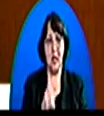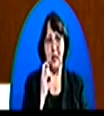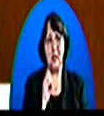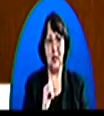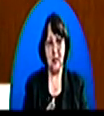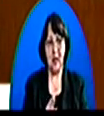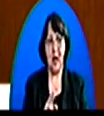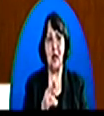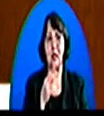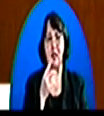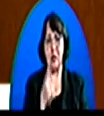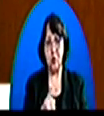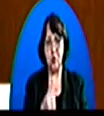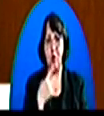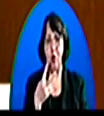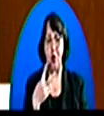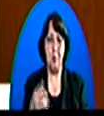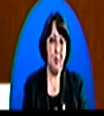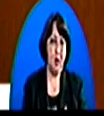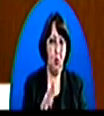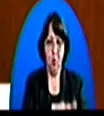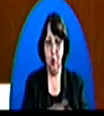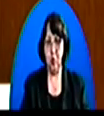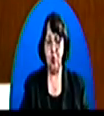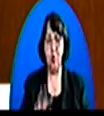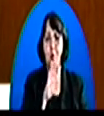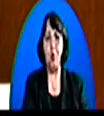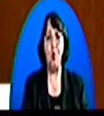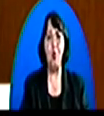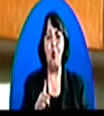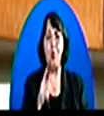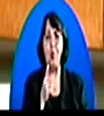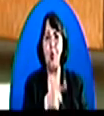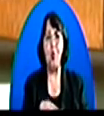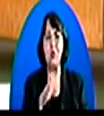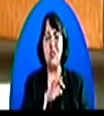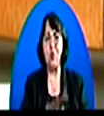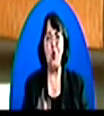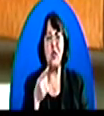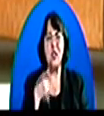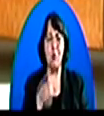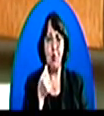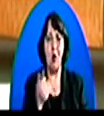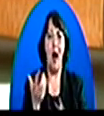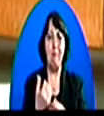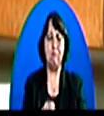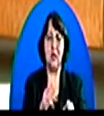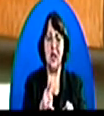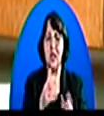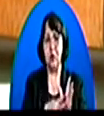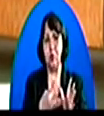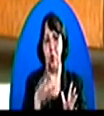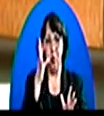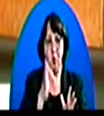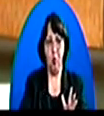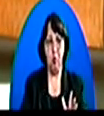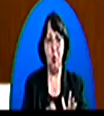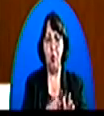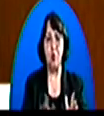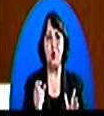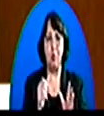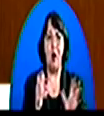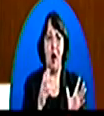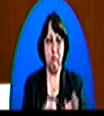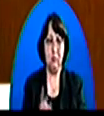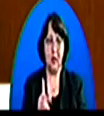Сая 122 мянган хүүхэд бол хүүхдийн мөнгө бол авчаа. Энэ бол нийт одоо хүүхдүүдийн маань 94% нь бол хүүхдийн мөнгө бол авчаа нэ гэж бол ойлгож байна.